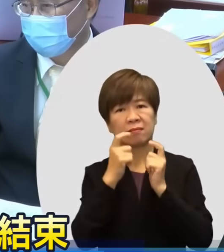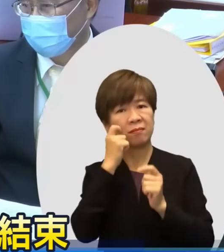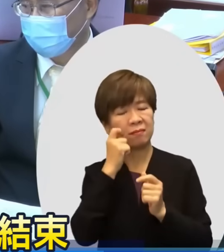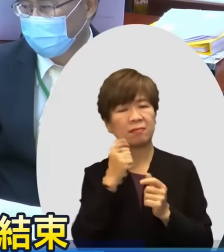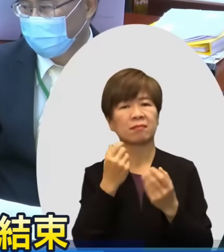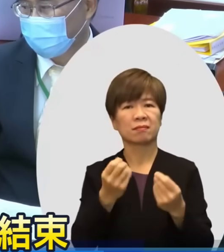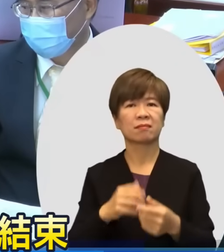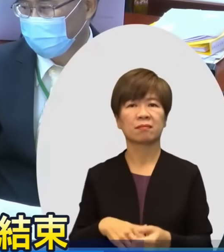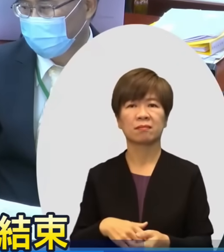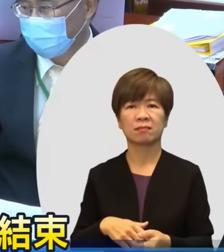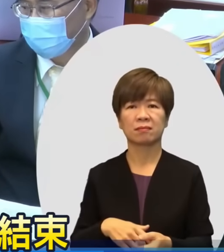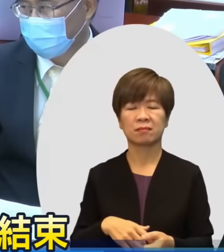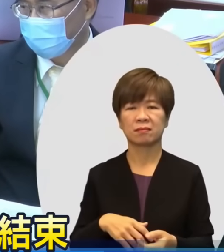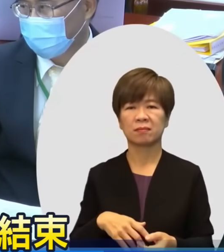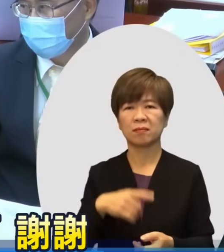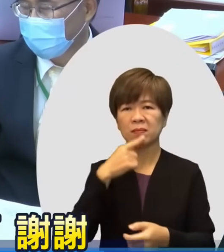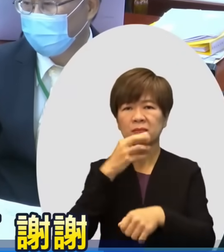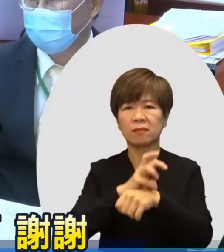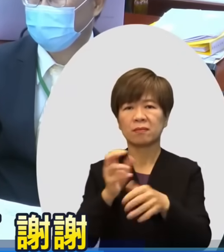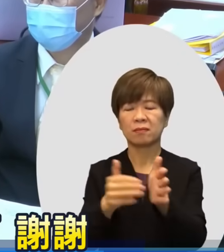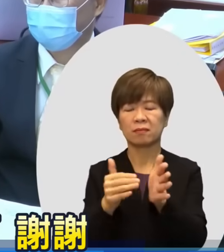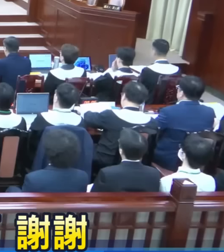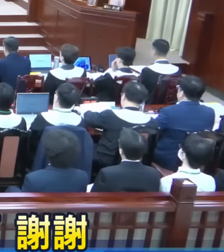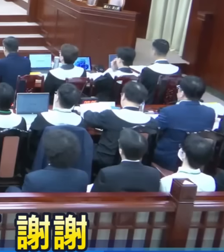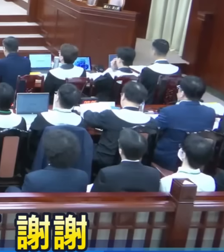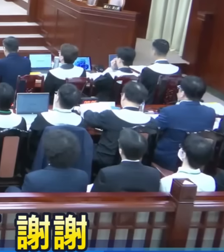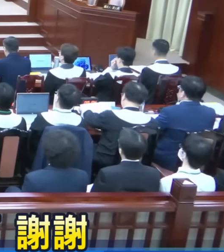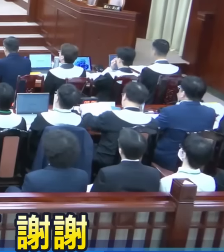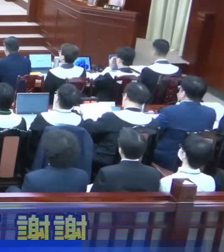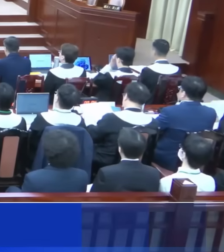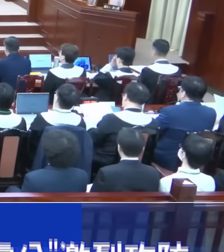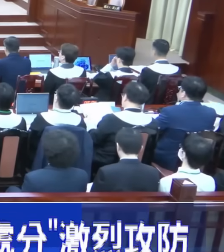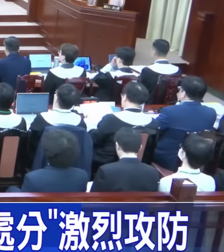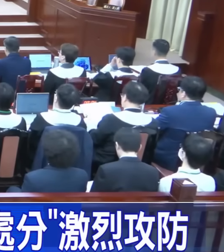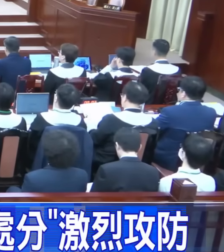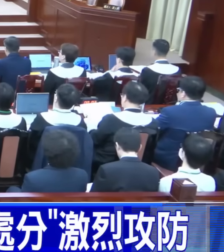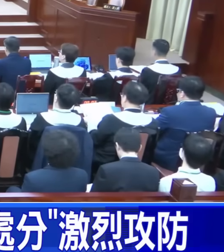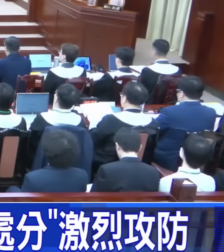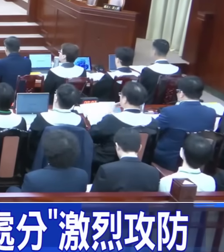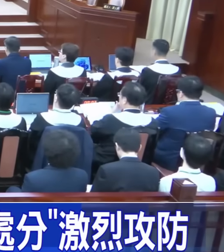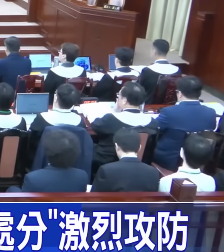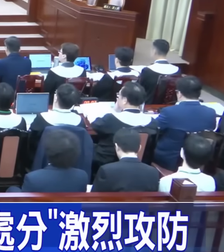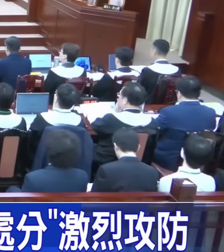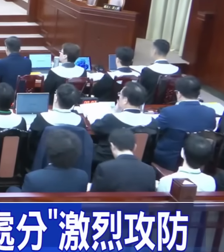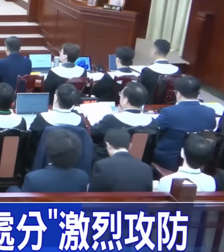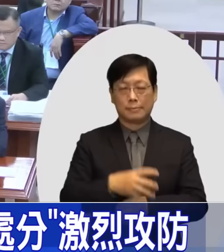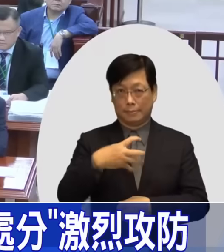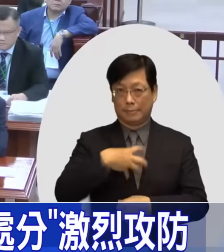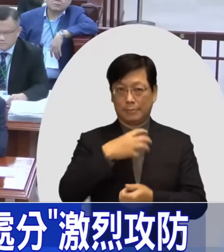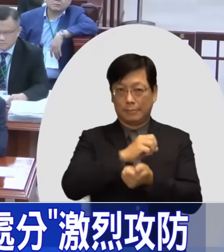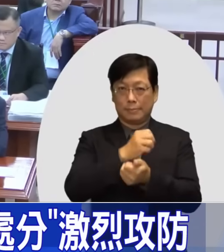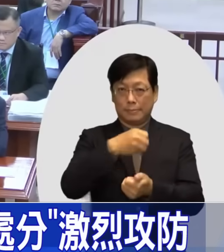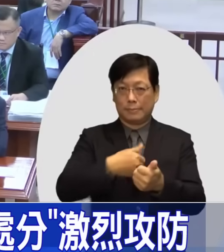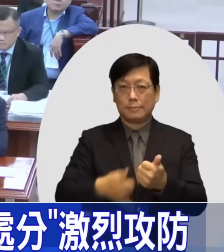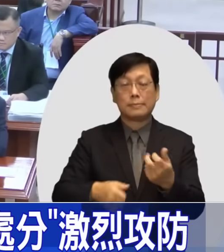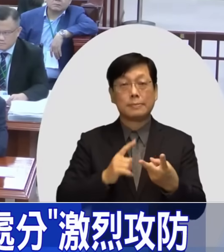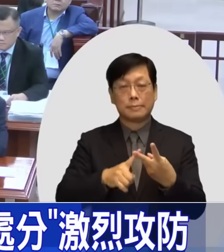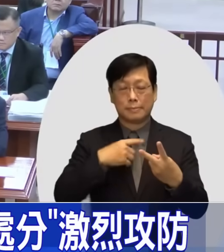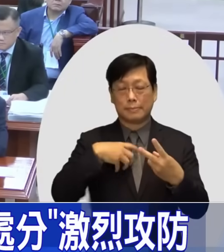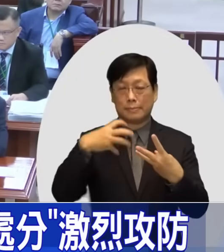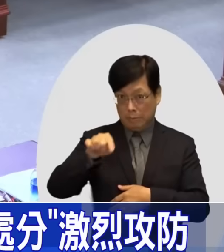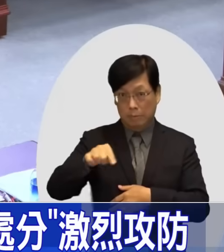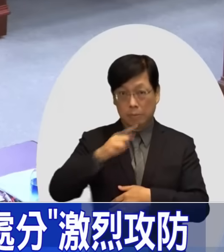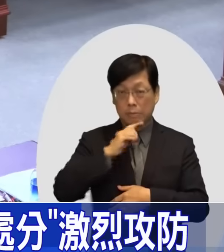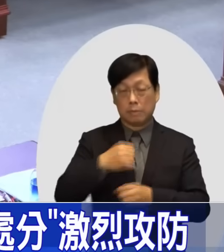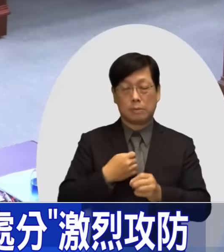在30秒啊，请结束。 没有，我报告完毕了，谢谢。 总统、行政院、监察院以及民进党立院党团先后申请释宪以及暂时